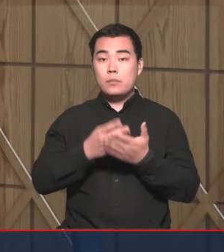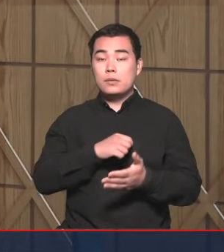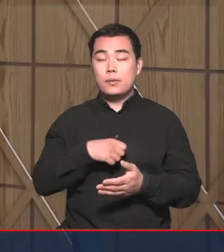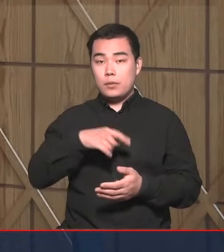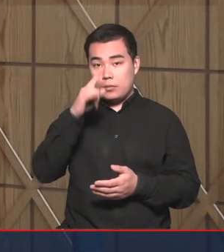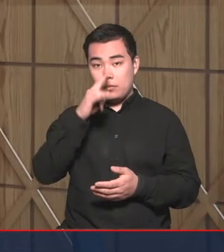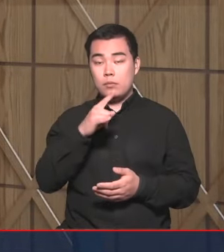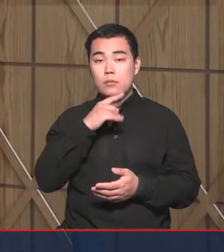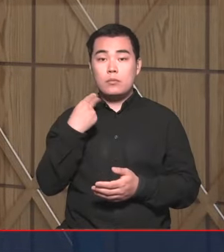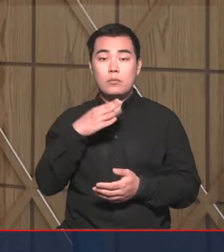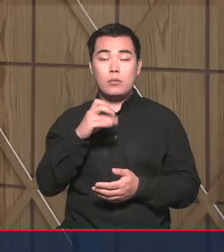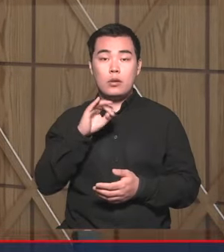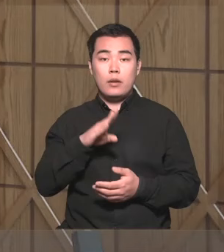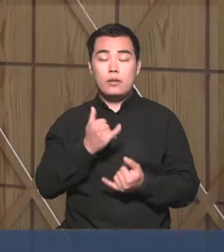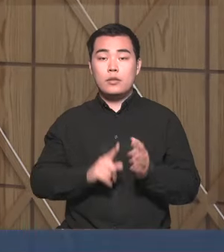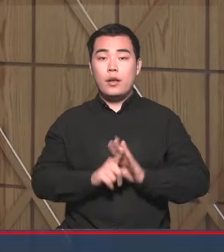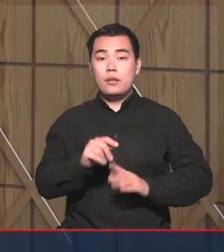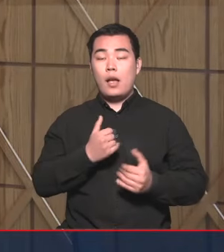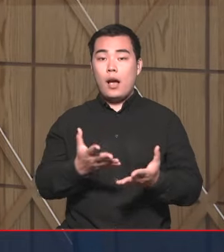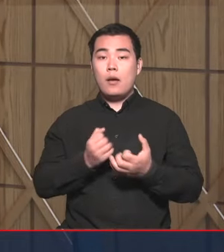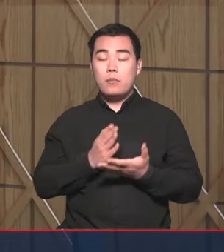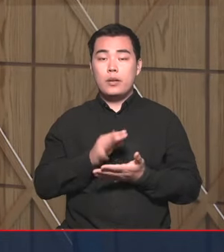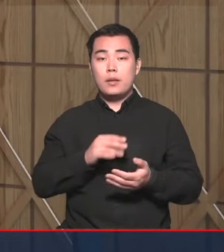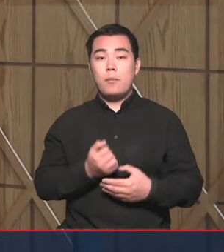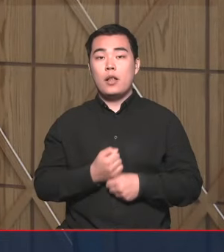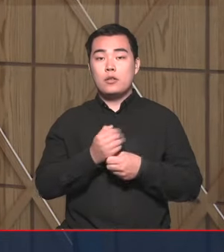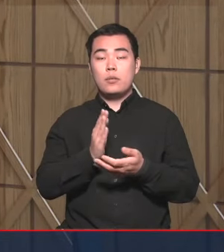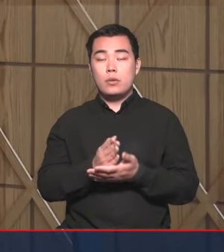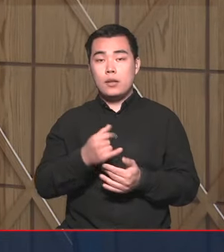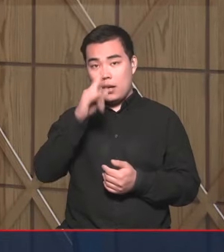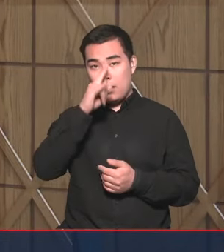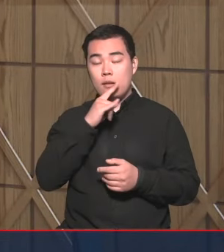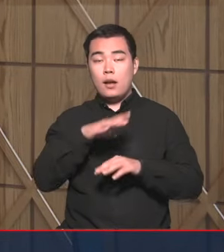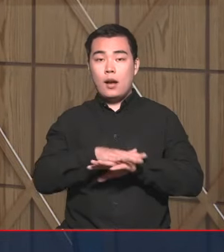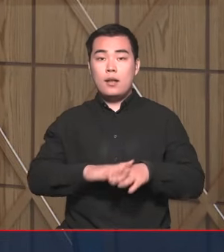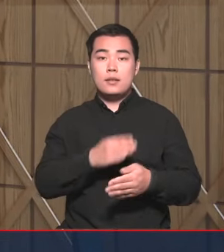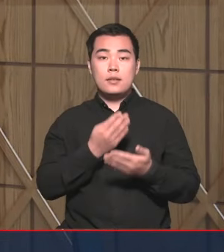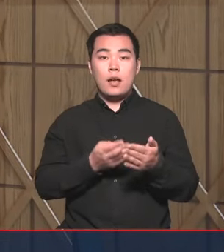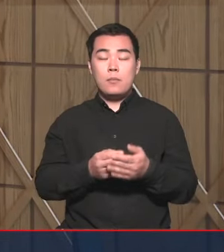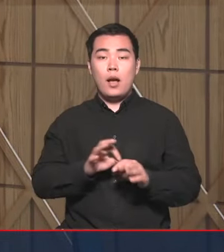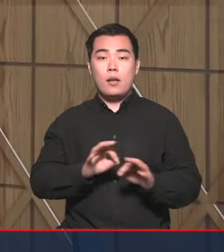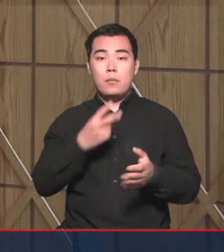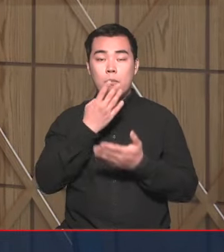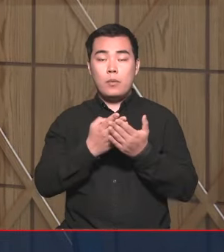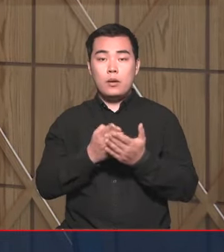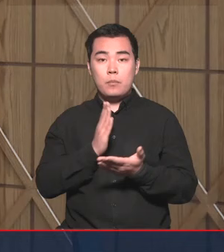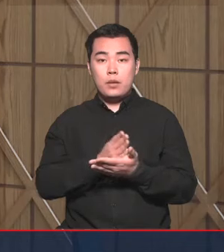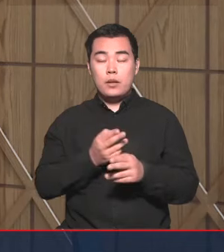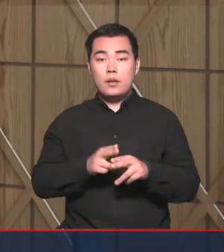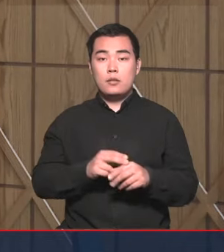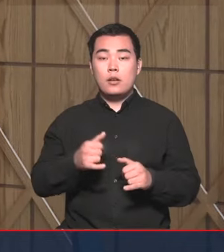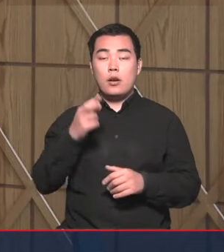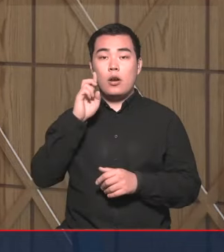Қасым Жомарт Тоқаевтың бастамалары ретінде қабылданады және қолдау табады. Біз Қазақстанның халықаралық кеңістіктегі ерекше рөлін көріп отырмыз. Елде